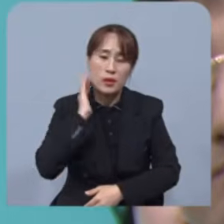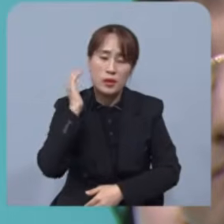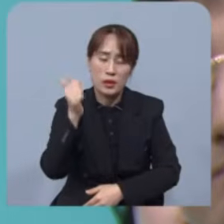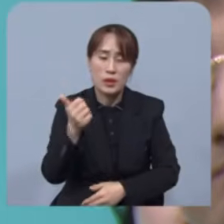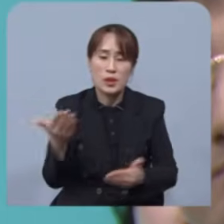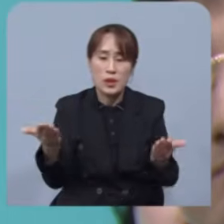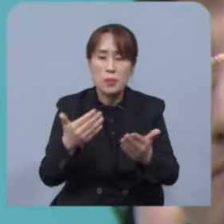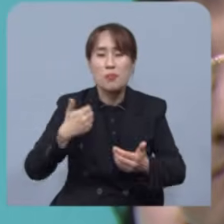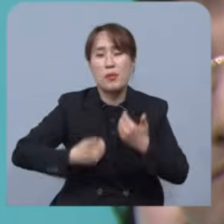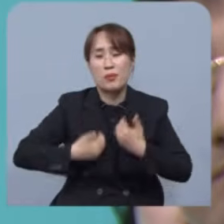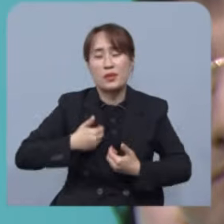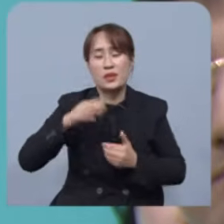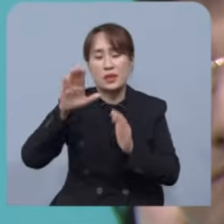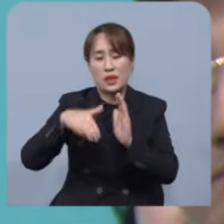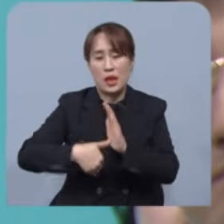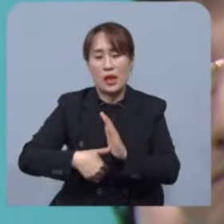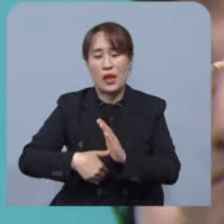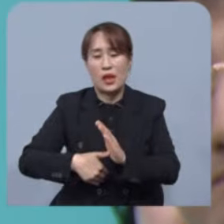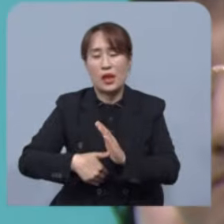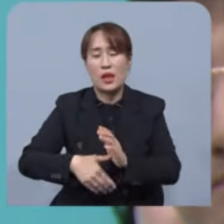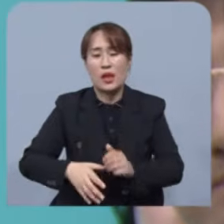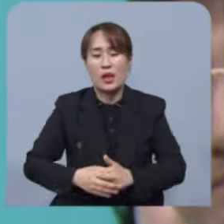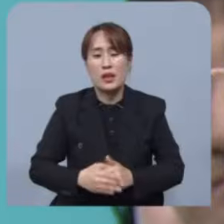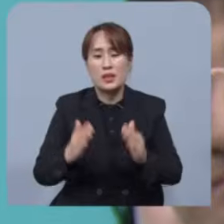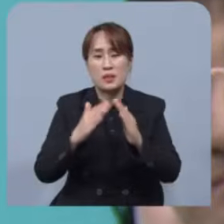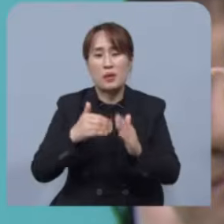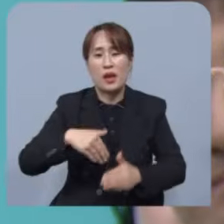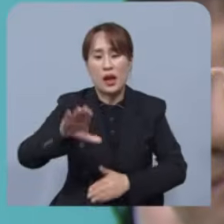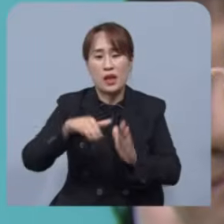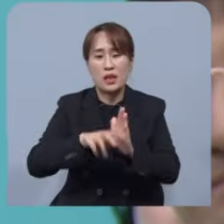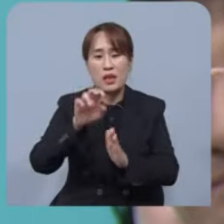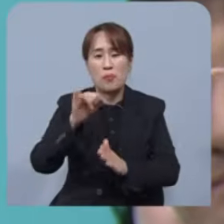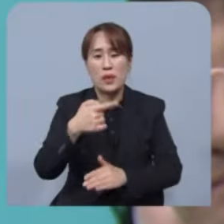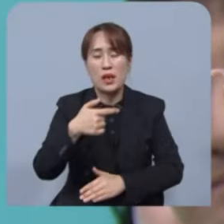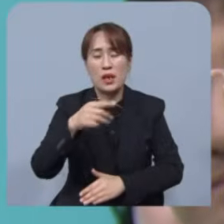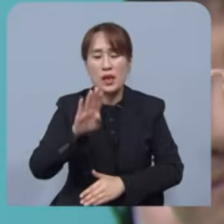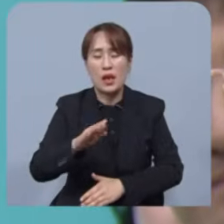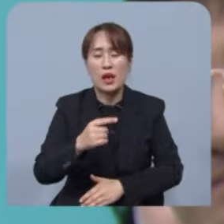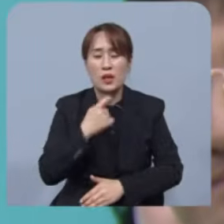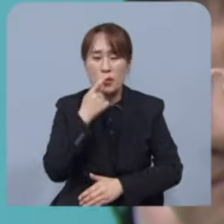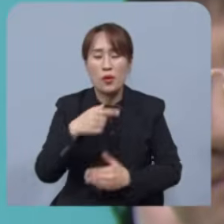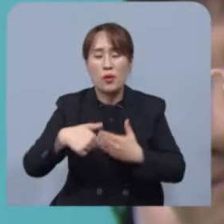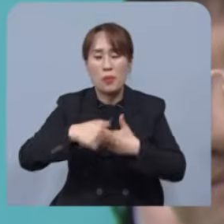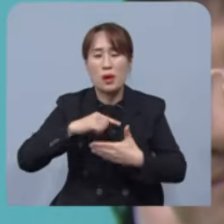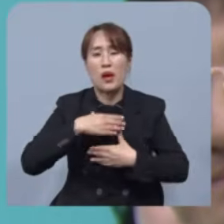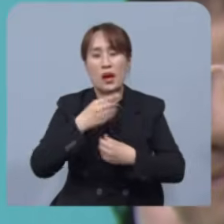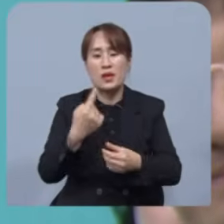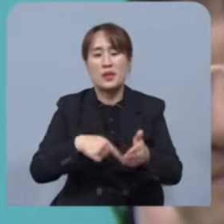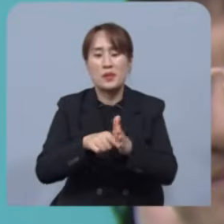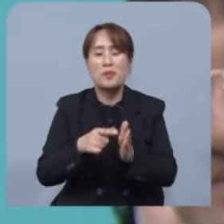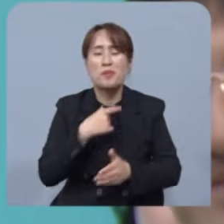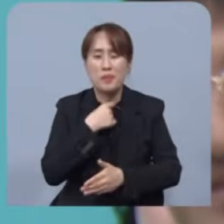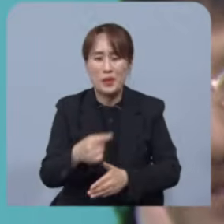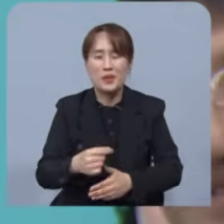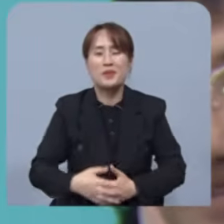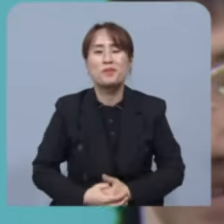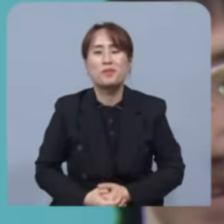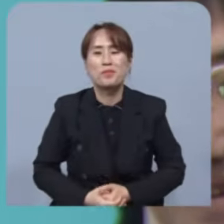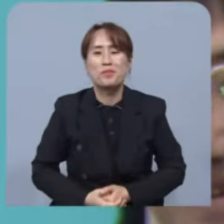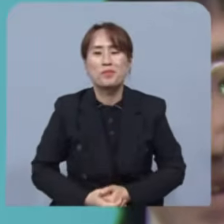일 하시느라 바쁘실 텐데 그 집에 돌아가셔서 밀랍초 하나 켜고 마음의 안식 찾으시길 바라겠습니다.